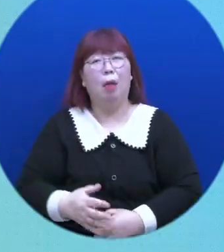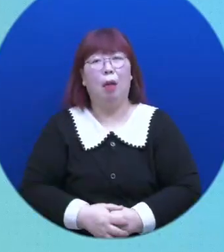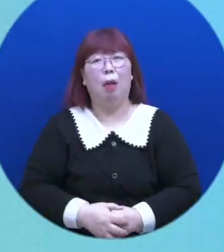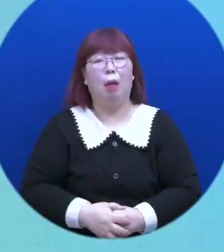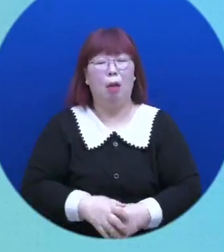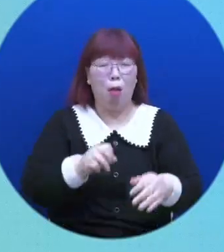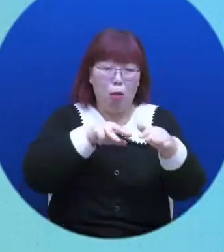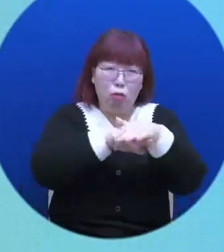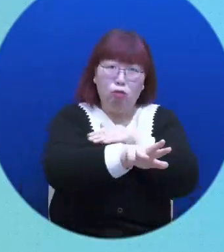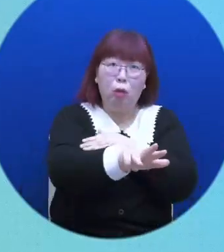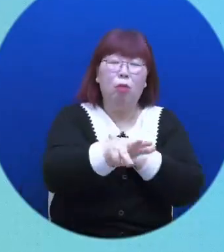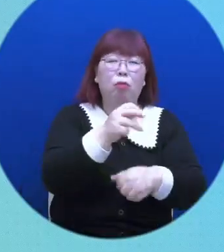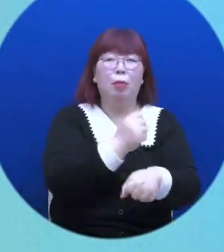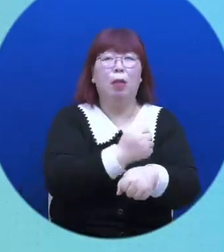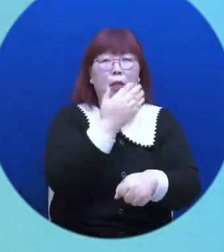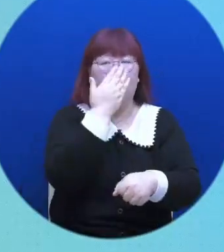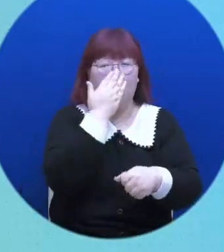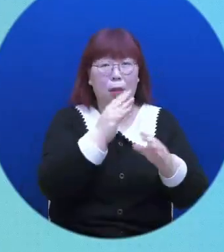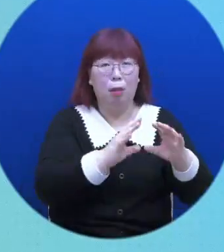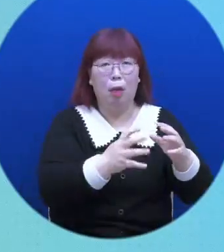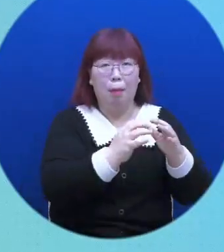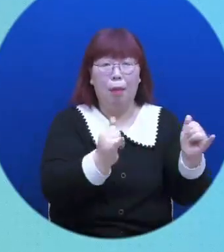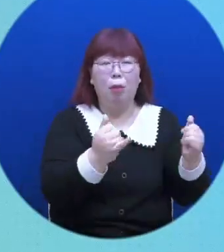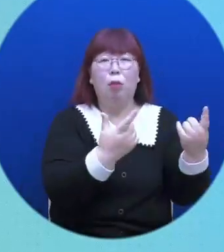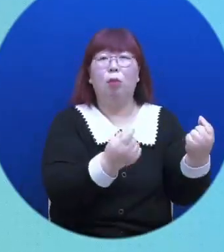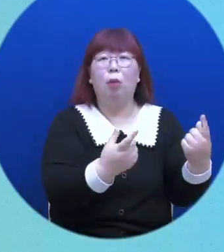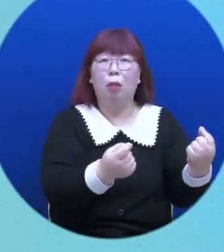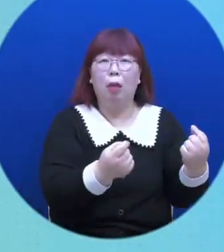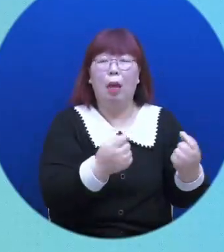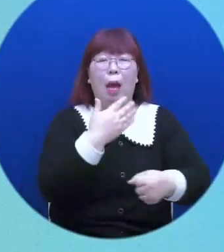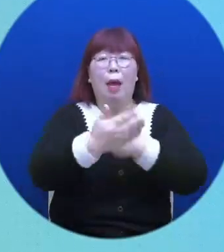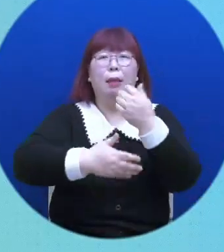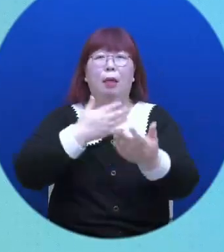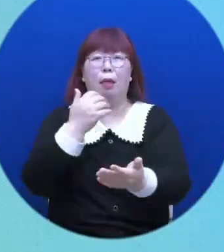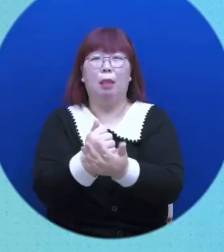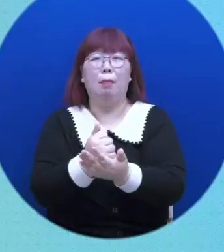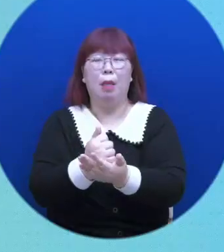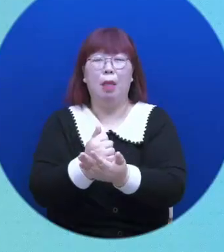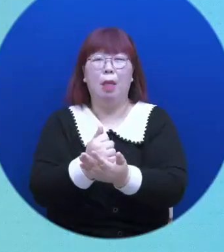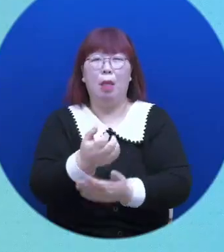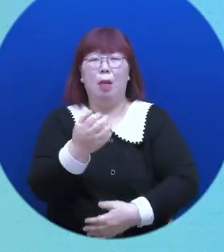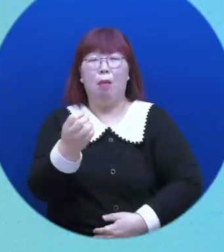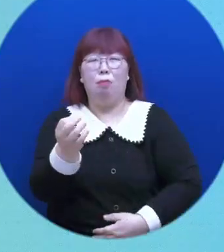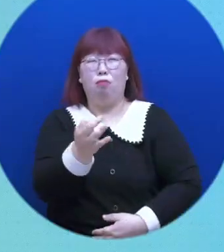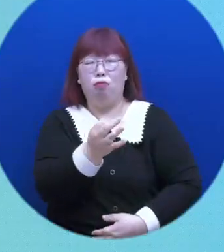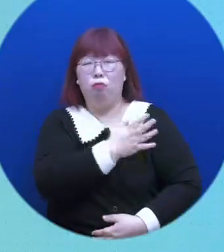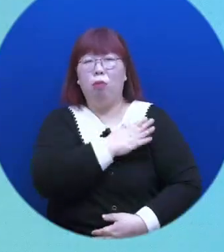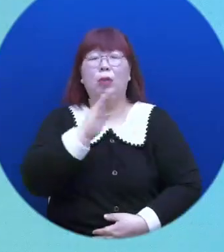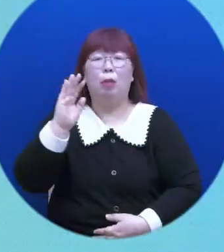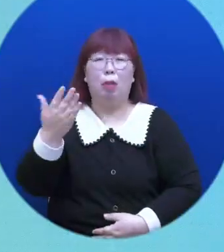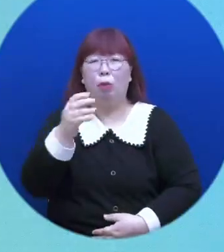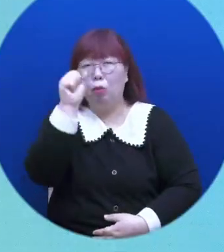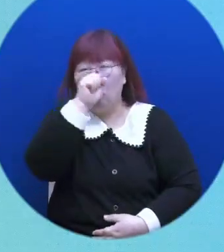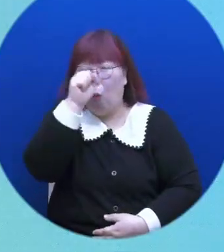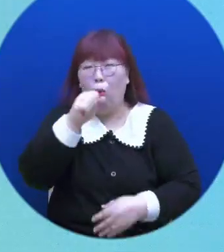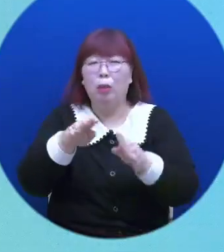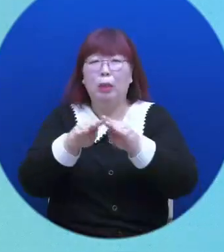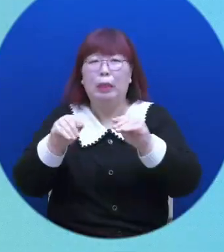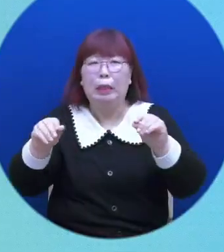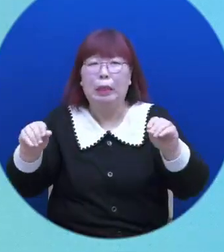출애굽하는 이스라엘 백성 똑같지 않나요? 하나님께서 젖과 꿀이 흐르는 땅, 약속의 땅을 주시겠다고 그들을